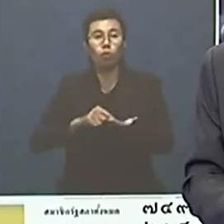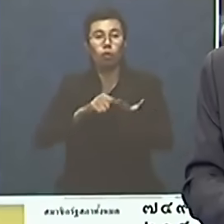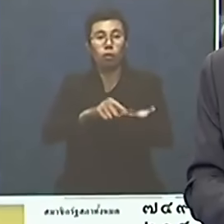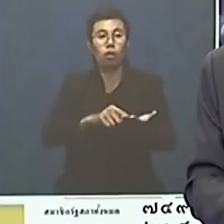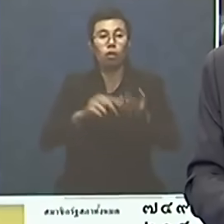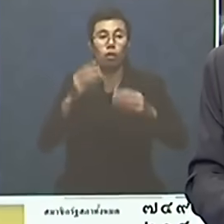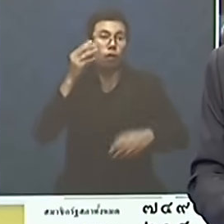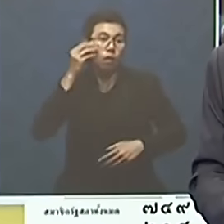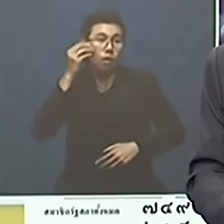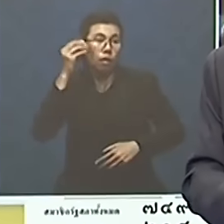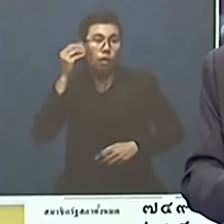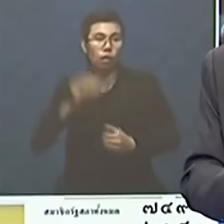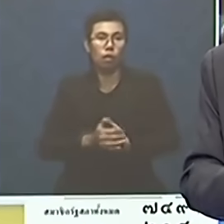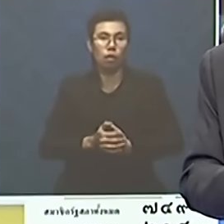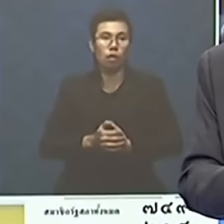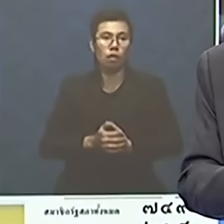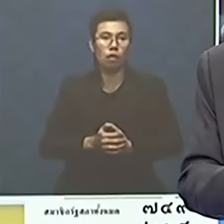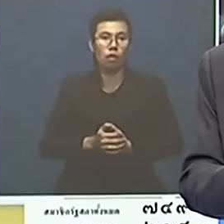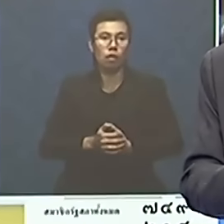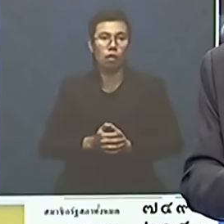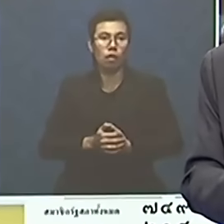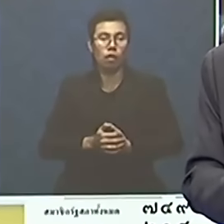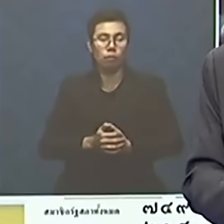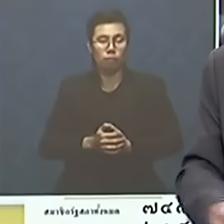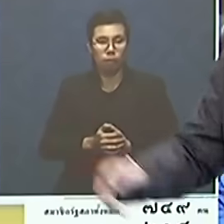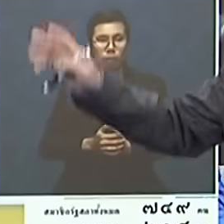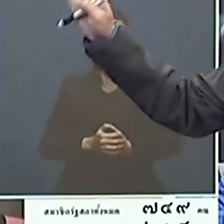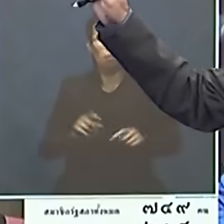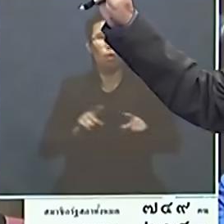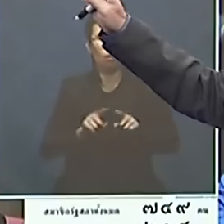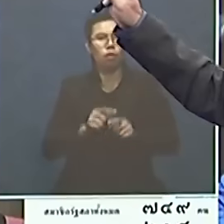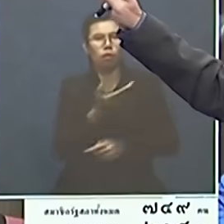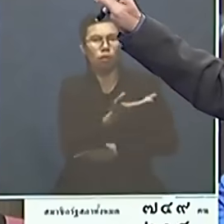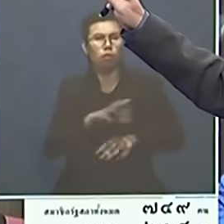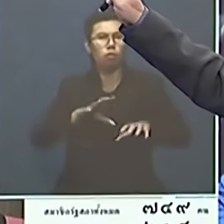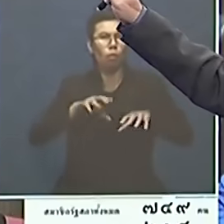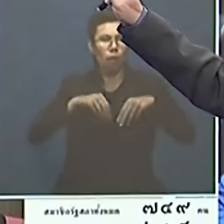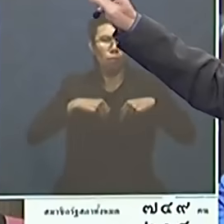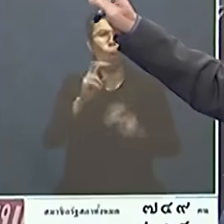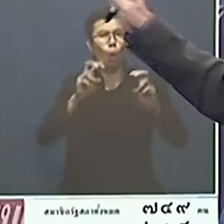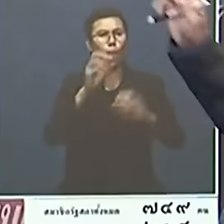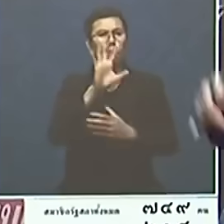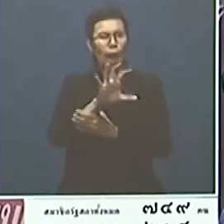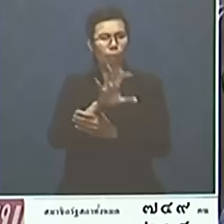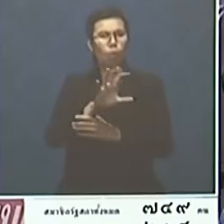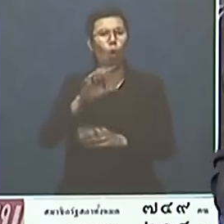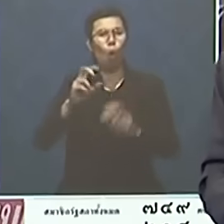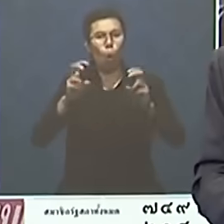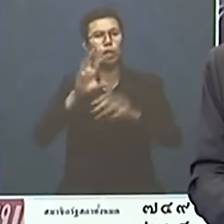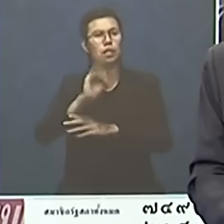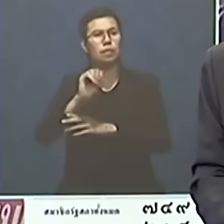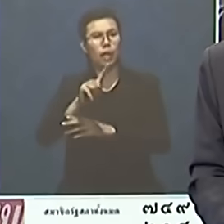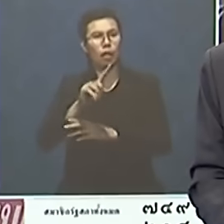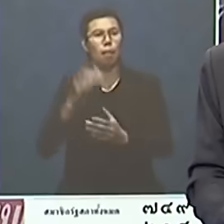ถือว่ามีบทบาทสำคัญอย่างยิ่งเลยเมื่อวานนี้นะฮะอันนี้ก็คือบทบาทในส่วนที่ส่วนที่ 2และ 3ครับก็คือ